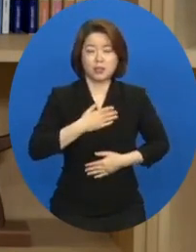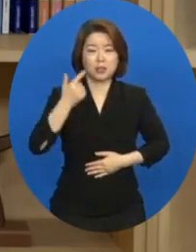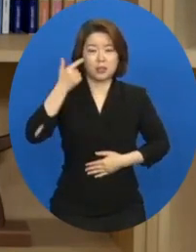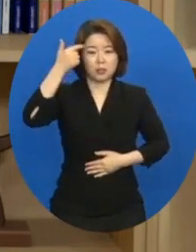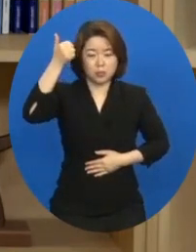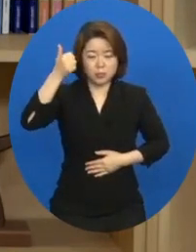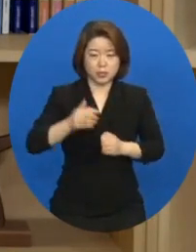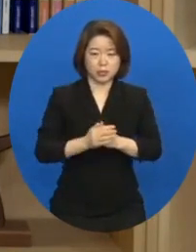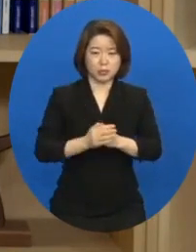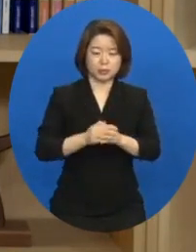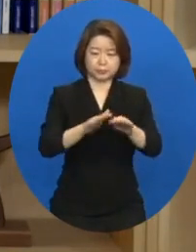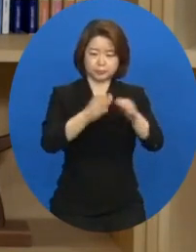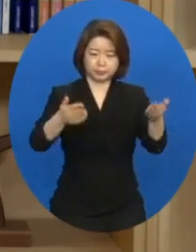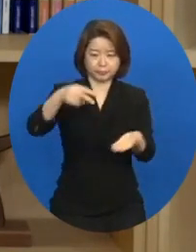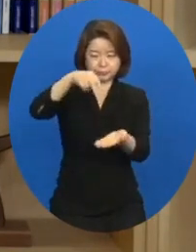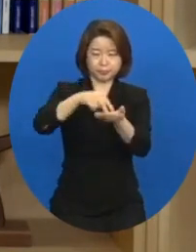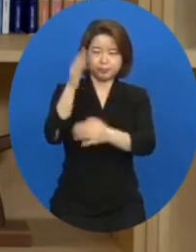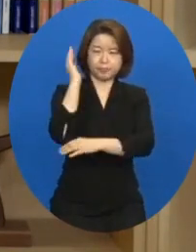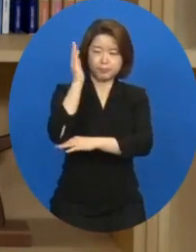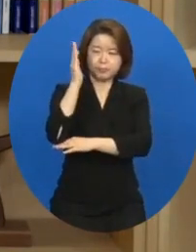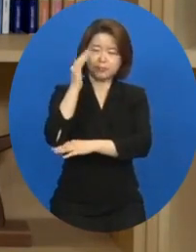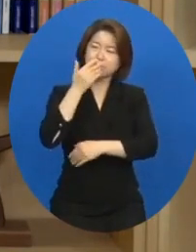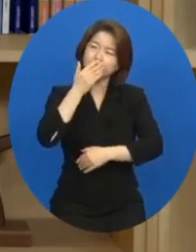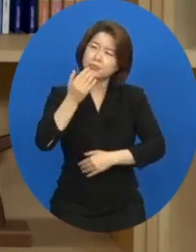강단에서 설교 해도 되는겁니까